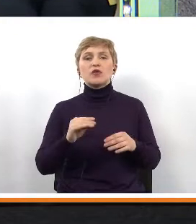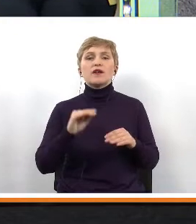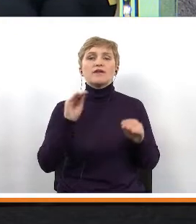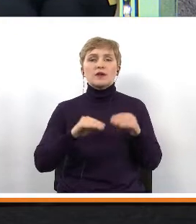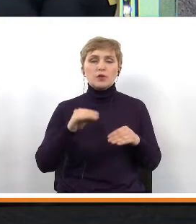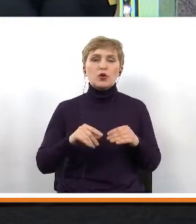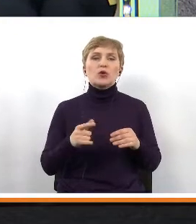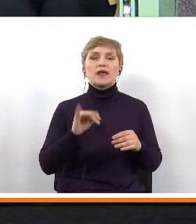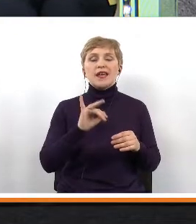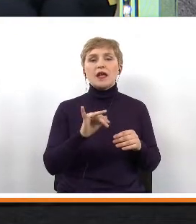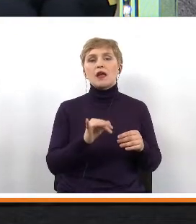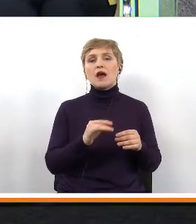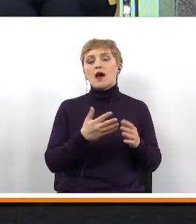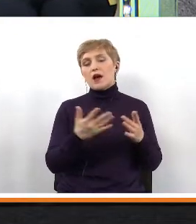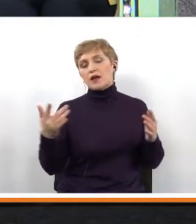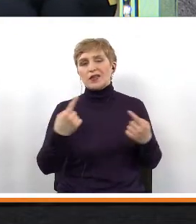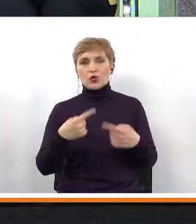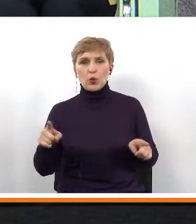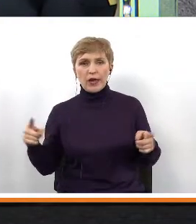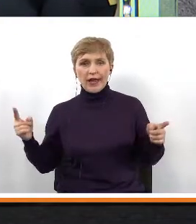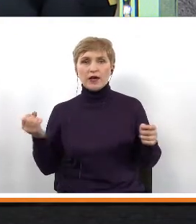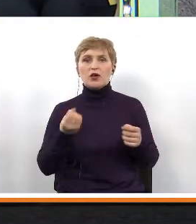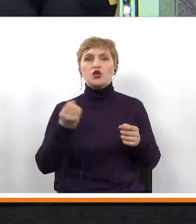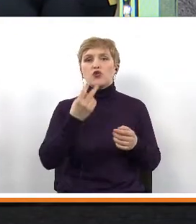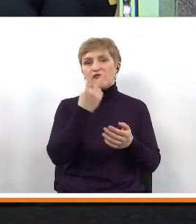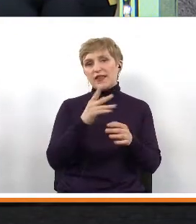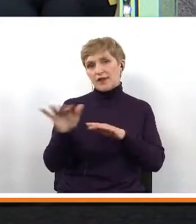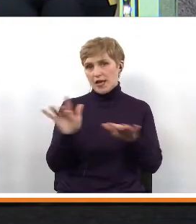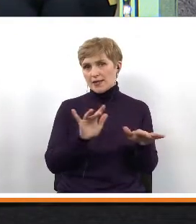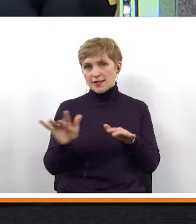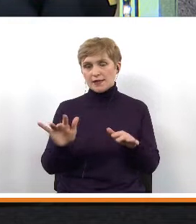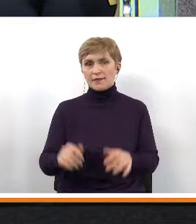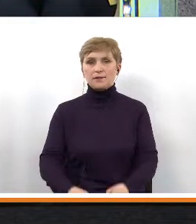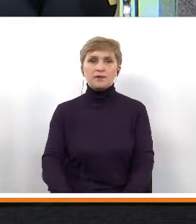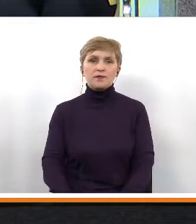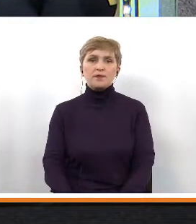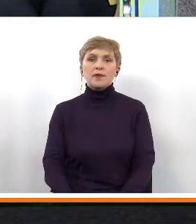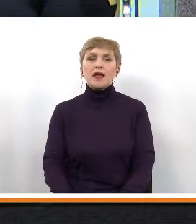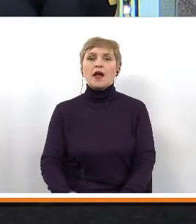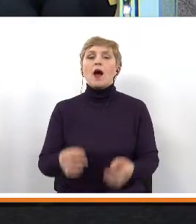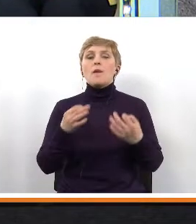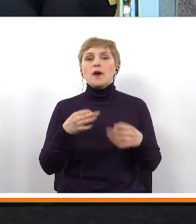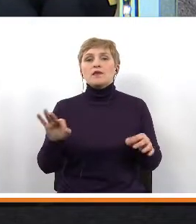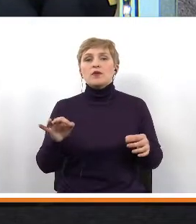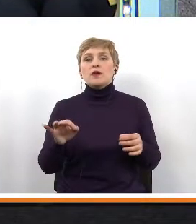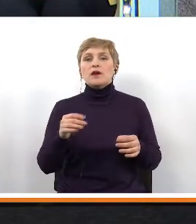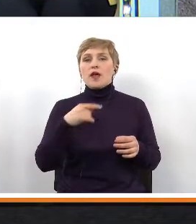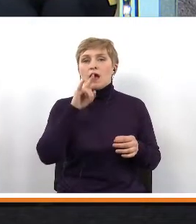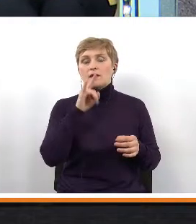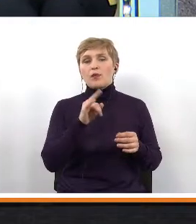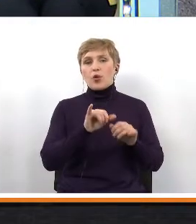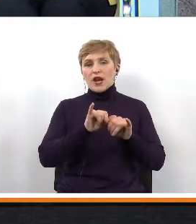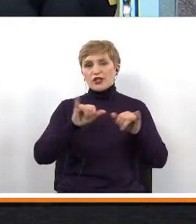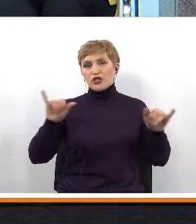внутри, ну и ряд других еще видов деятельности. Я, позвольте, здесь уже не буду так вот